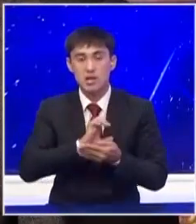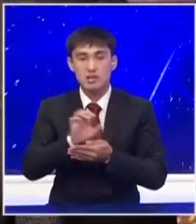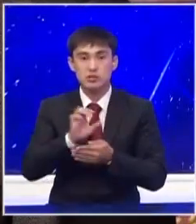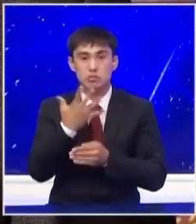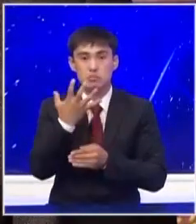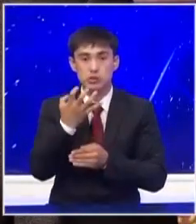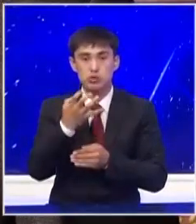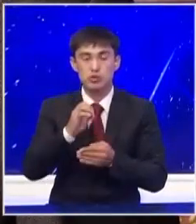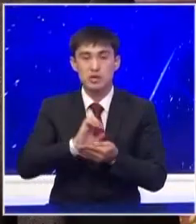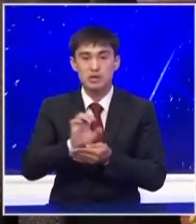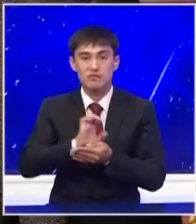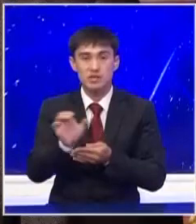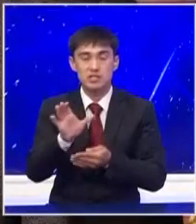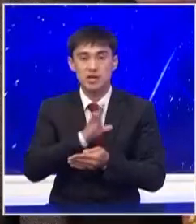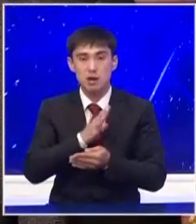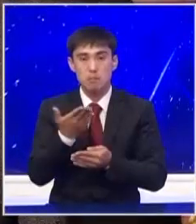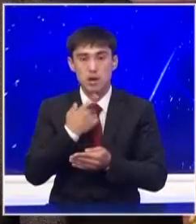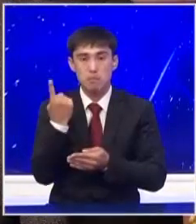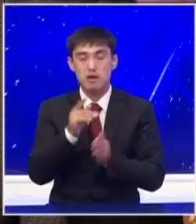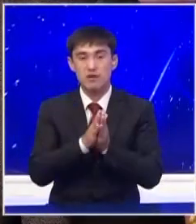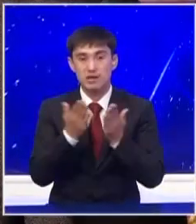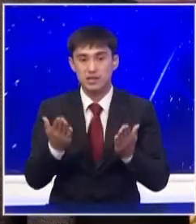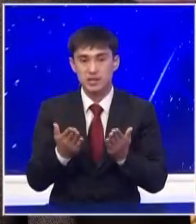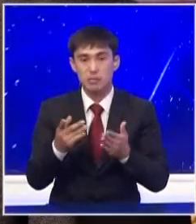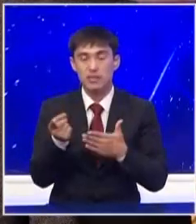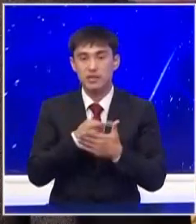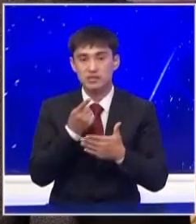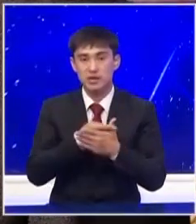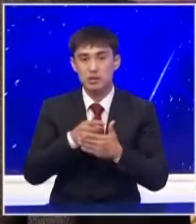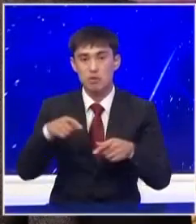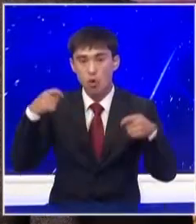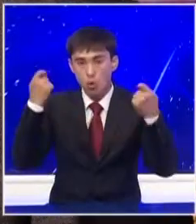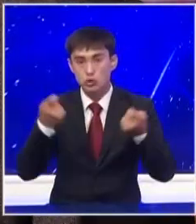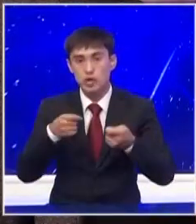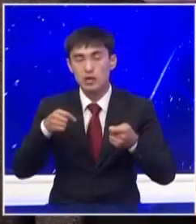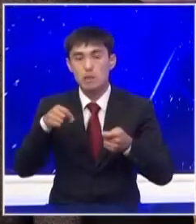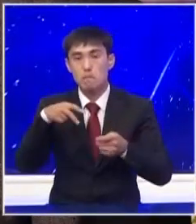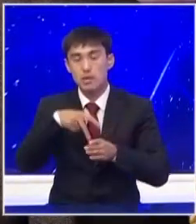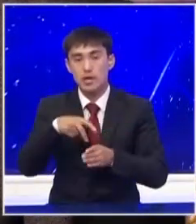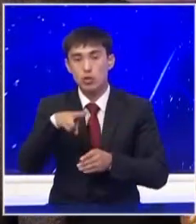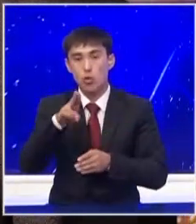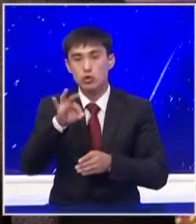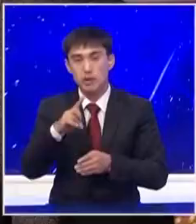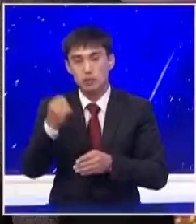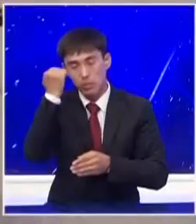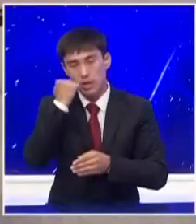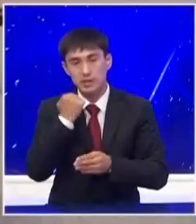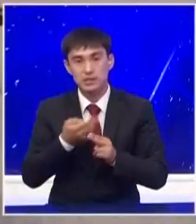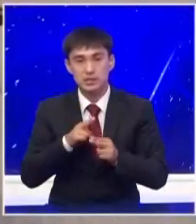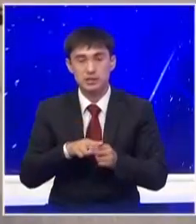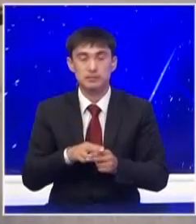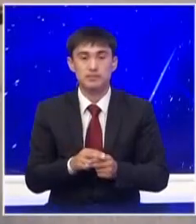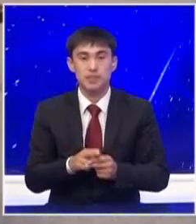в 500 экземпляров вышла в свет моя первая книга под названием «Кошкар Мынген Кошбан». Я очень благодарен за это.